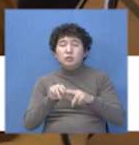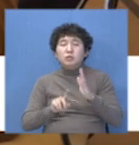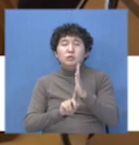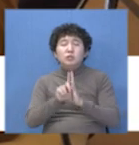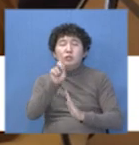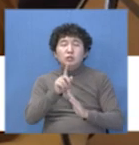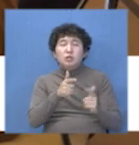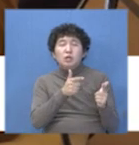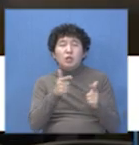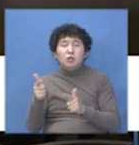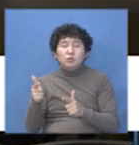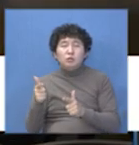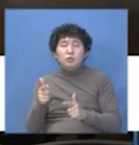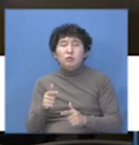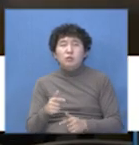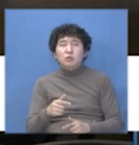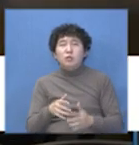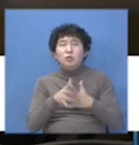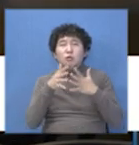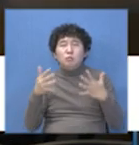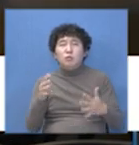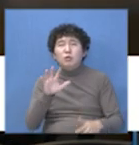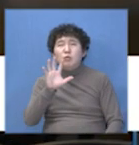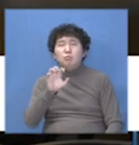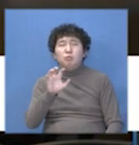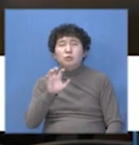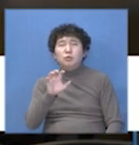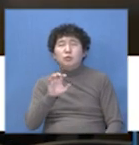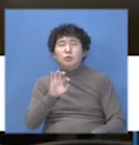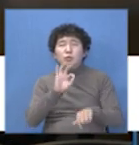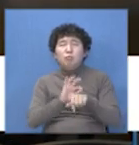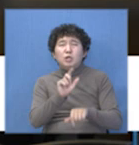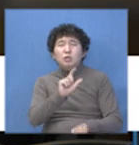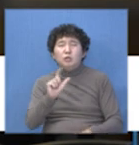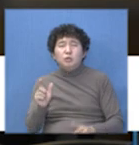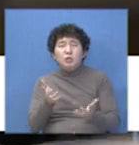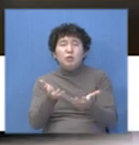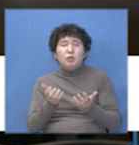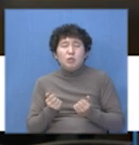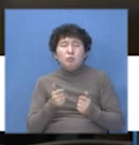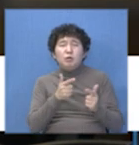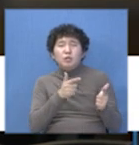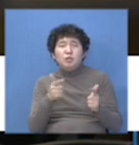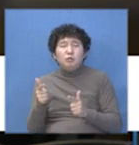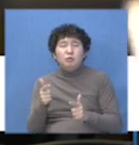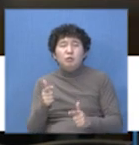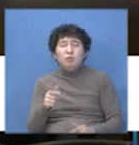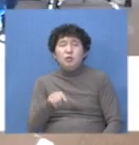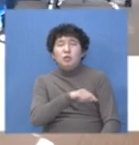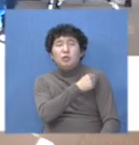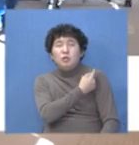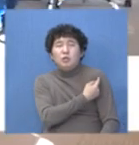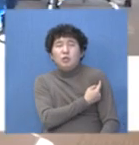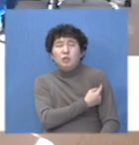дайын. Дегенмен, резервте күніне 500 науқасты қабылдауға арналған емхана бой көтеруде. Ал құрылыс аяқталғаннан кейін медициналық